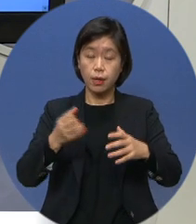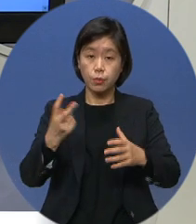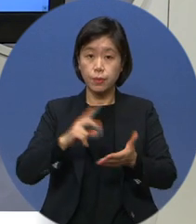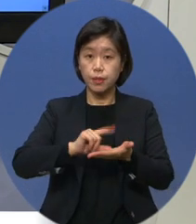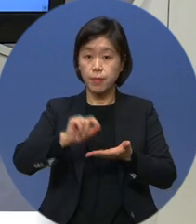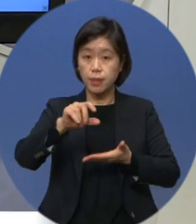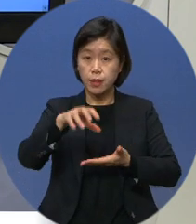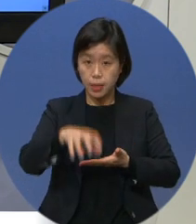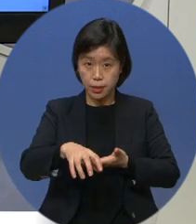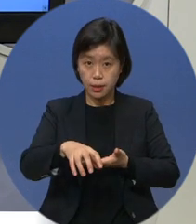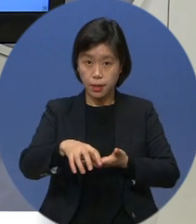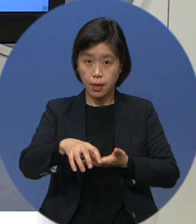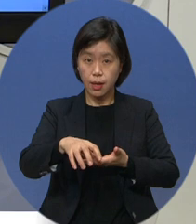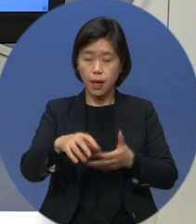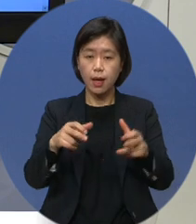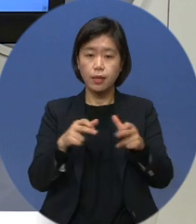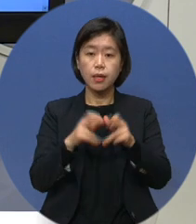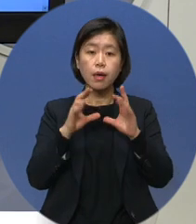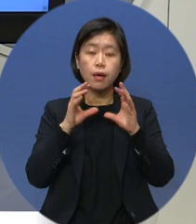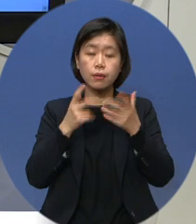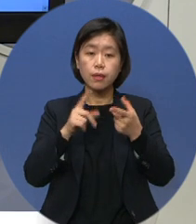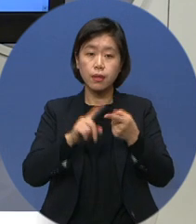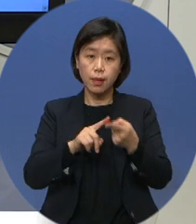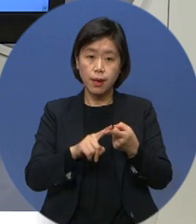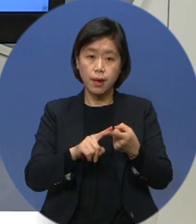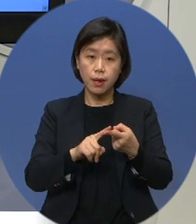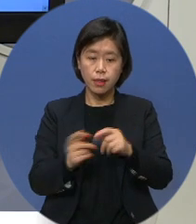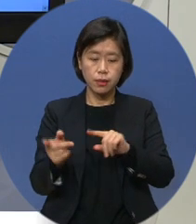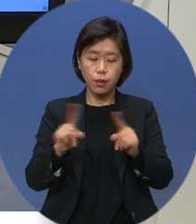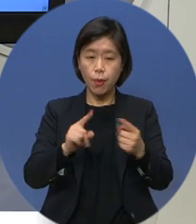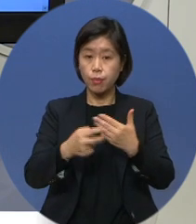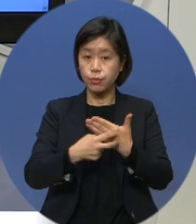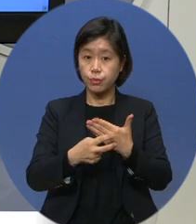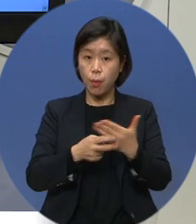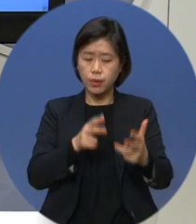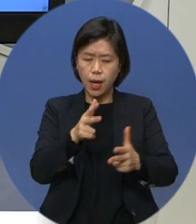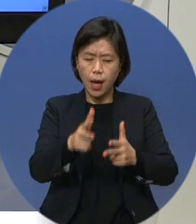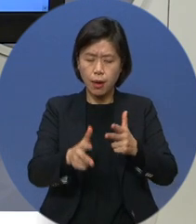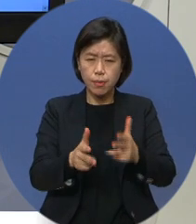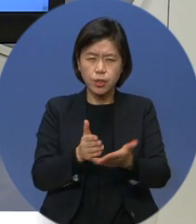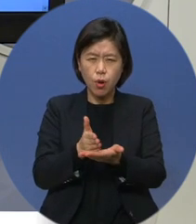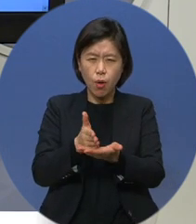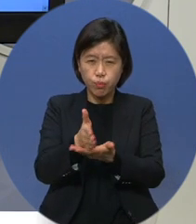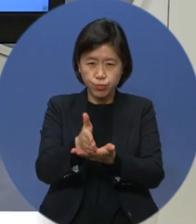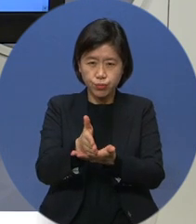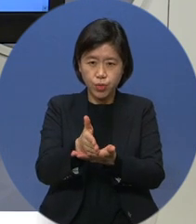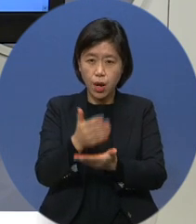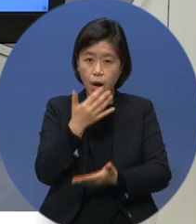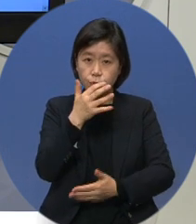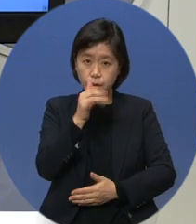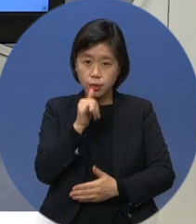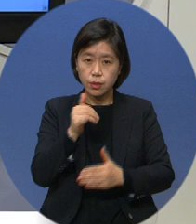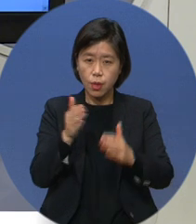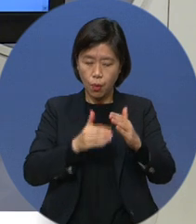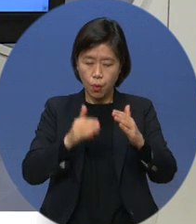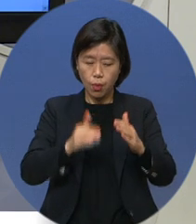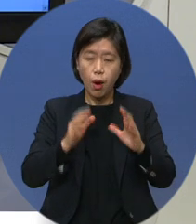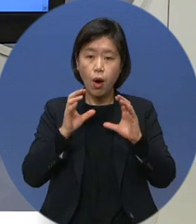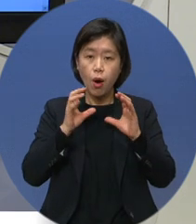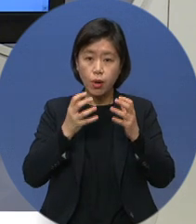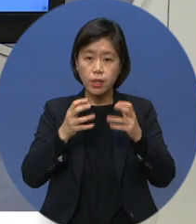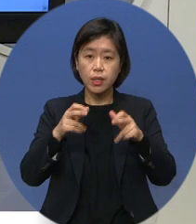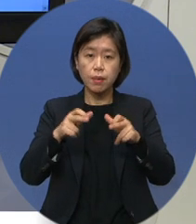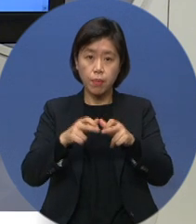지방자치단체가 장애아동에 대한 재활 의료 사업을 전문적으로 수행하는 00 어린이 재활병원 을